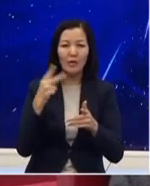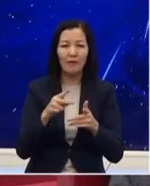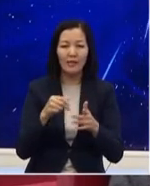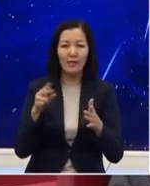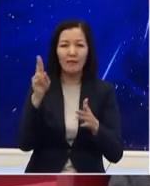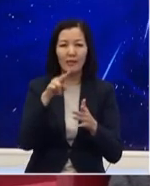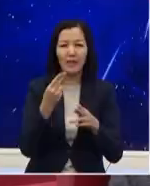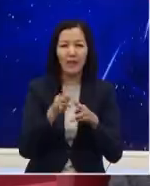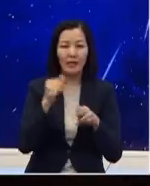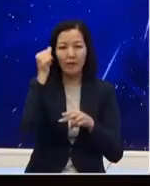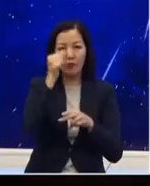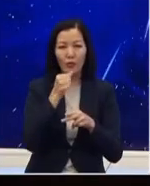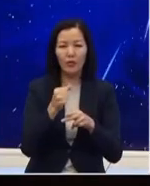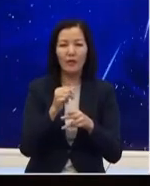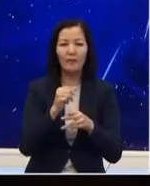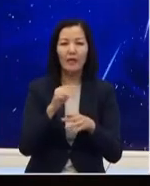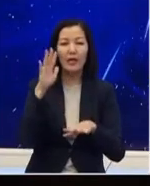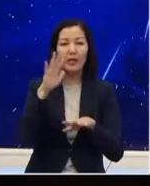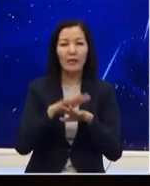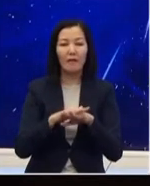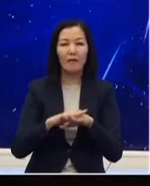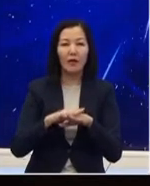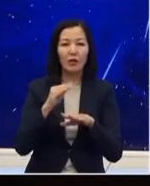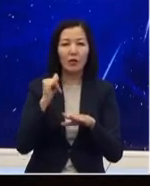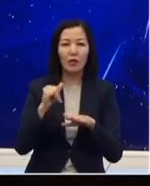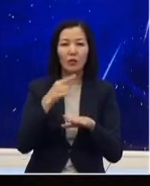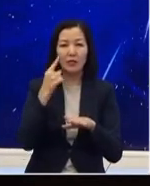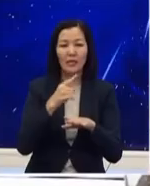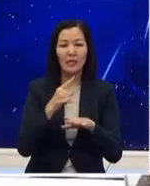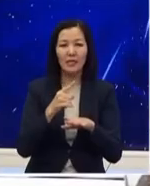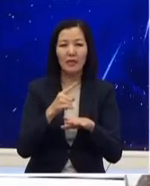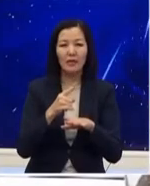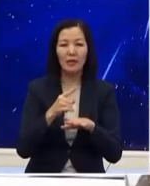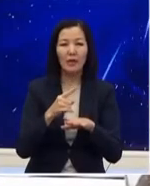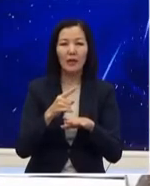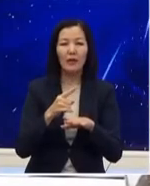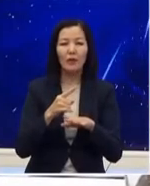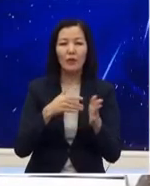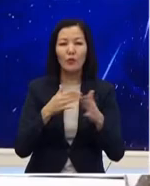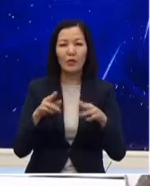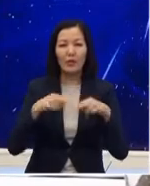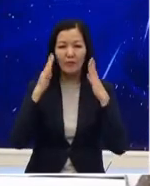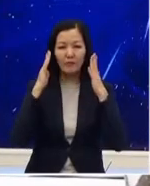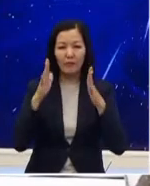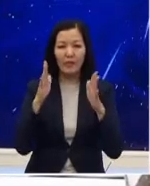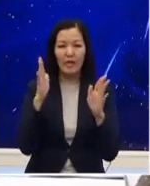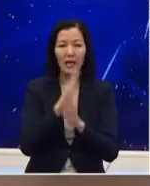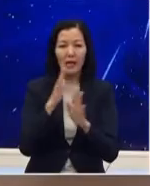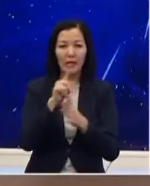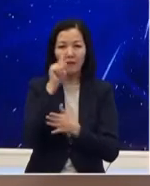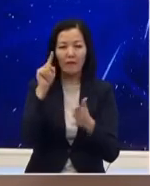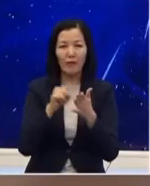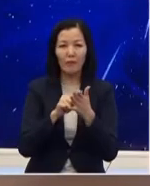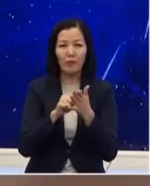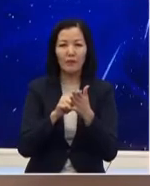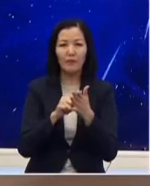20 декабря текущего года. Также глава ЖТСУ отметил, что ненадлежащим образом уделяется внимание экологическим